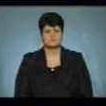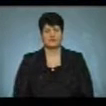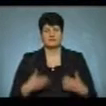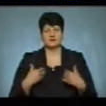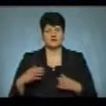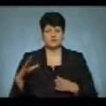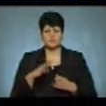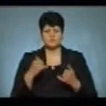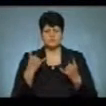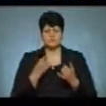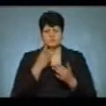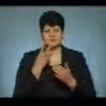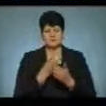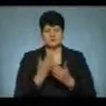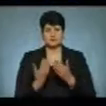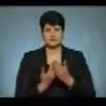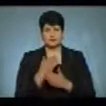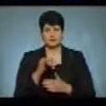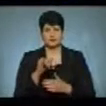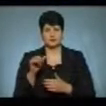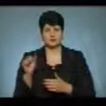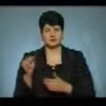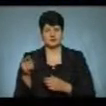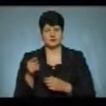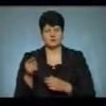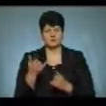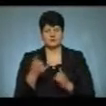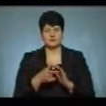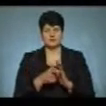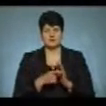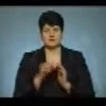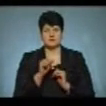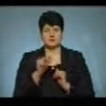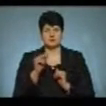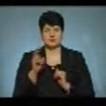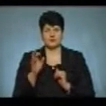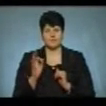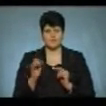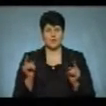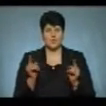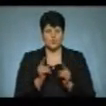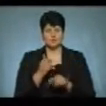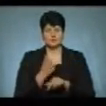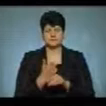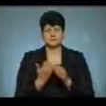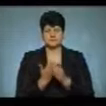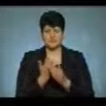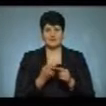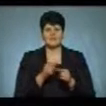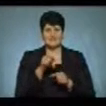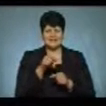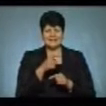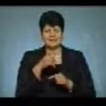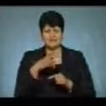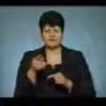Вітаю всіх, хто зараз з нами. Новини в ефірі телеканалу UA Тернопіль. Студії Анастасія Чечко. Коротко про головне. У ці хвилини у Тернополі